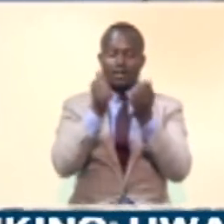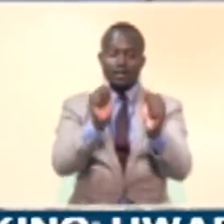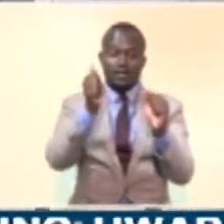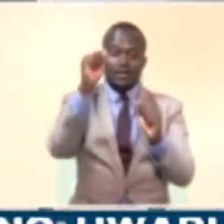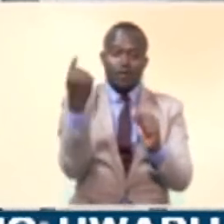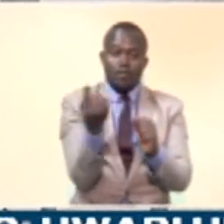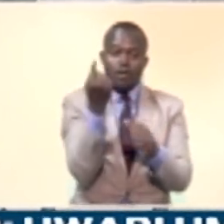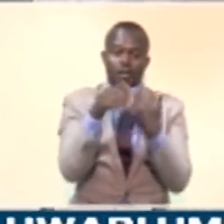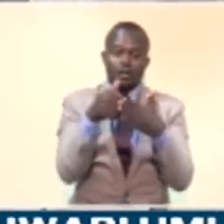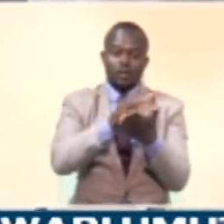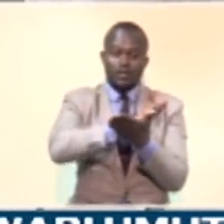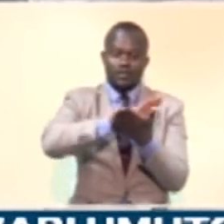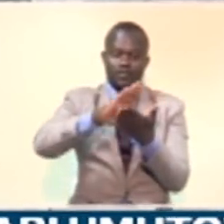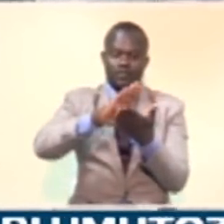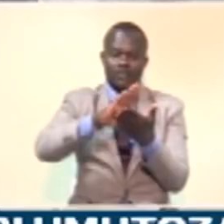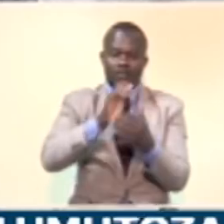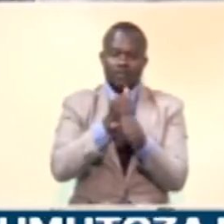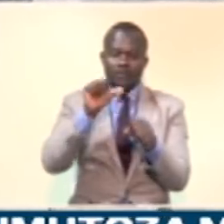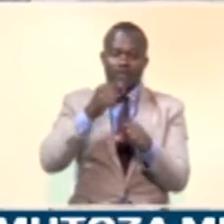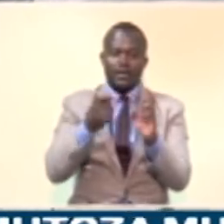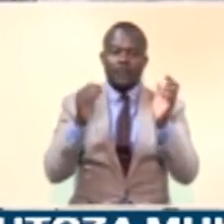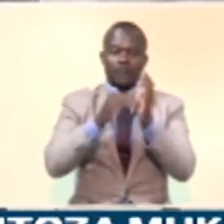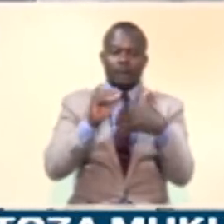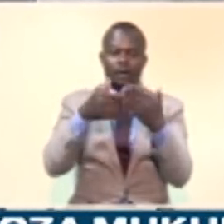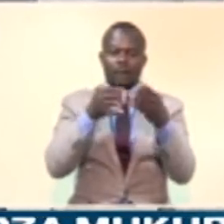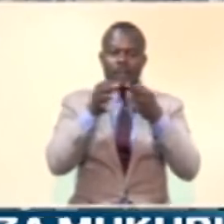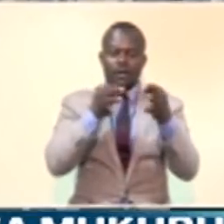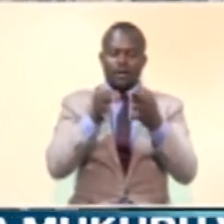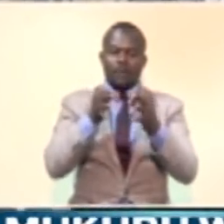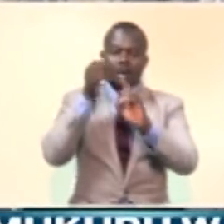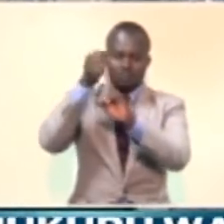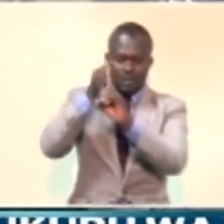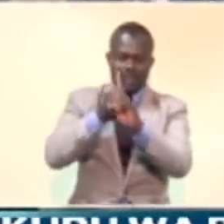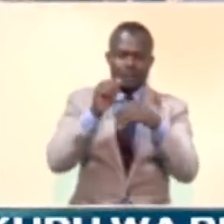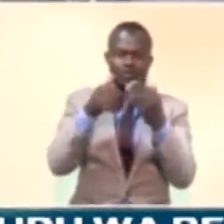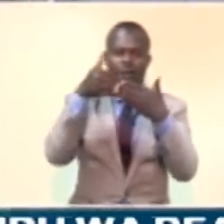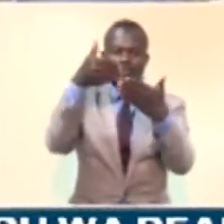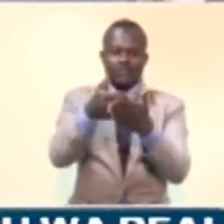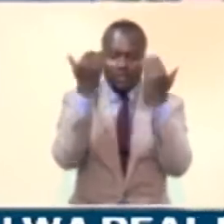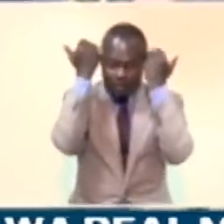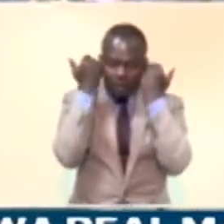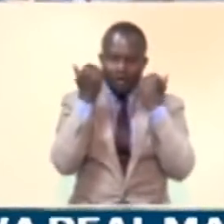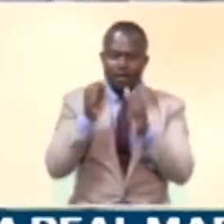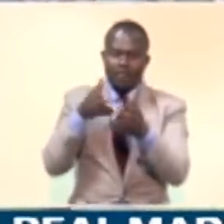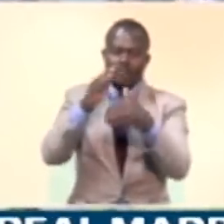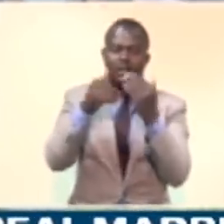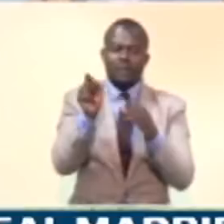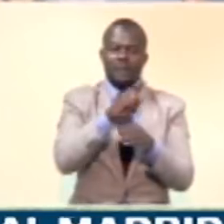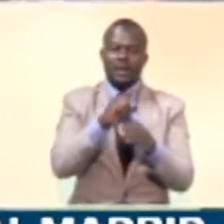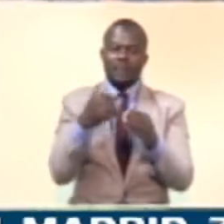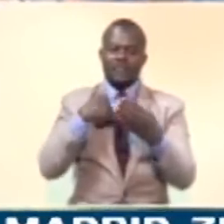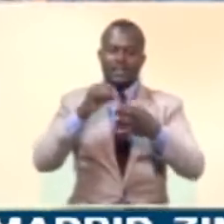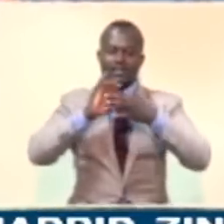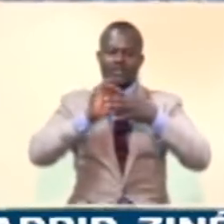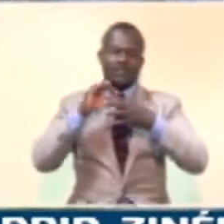bonyine bashobora kubabarira ababahemukiye, ariko nanone ashimangira umuhate we wo kugeza imbere y'ubutabera abakurikiranyweho ibyaha bifitanye isano